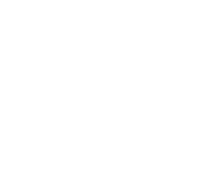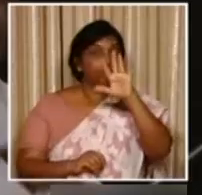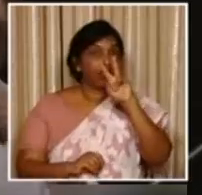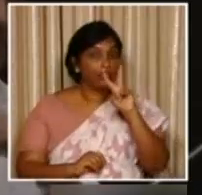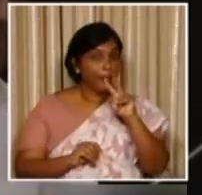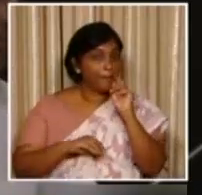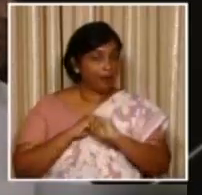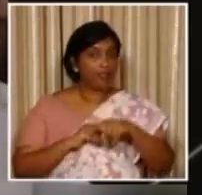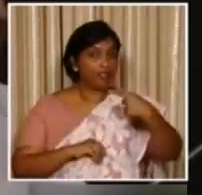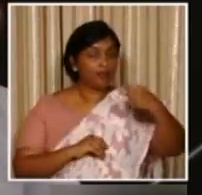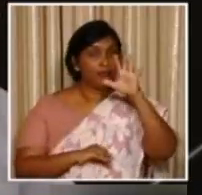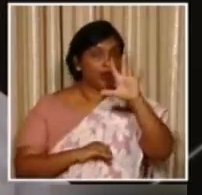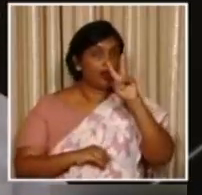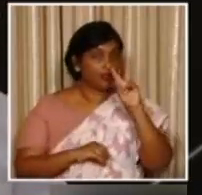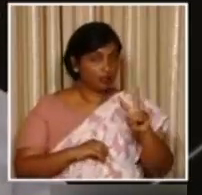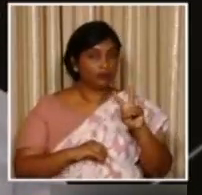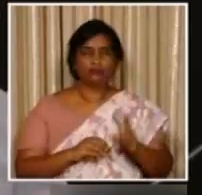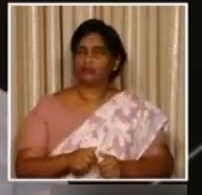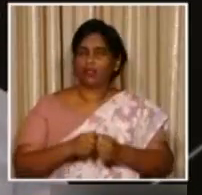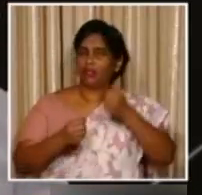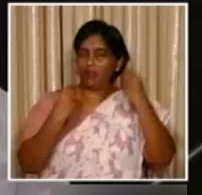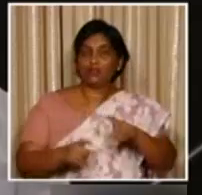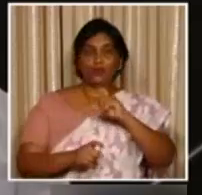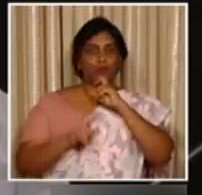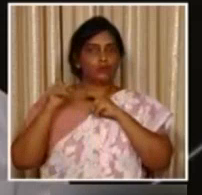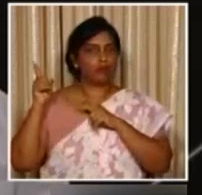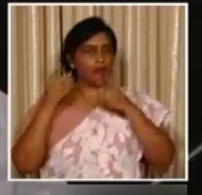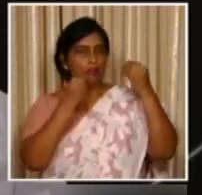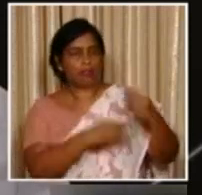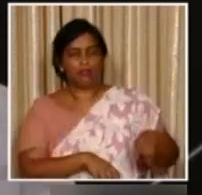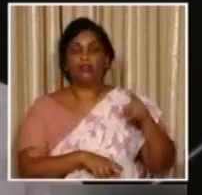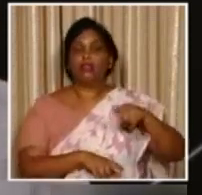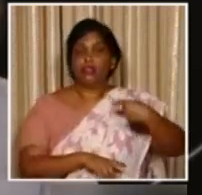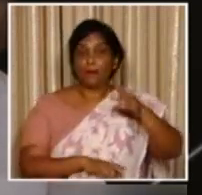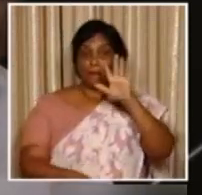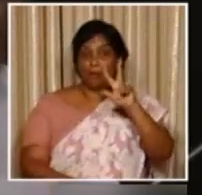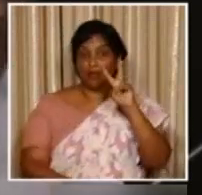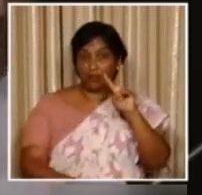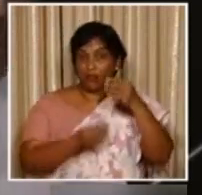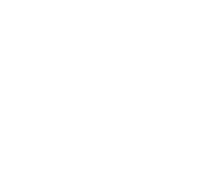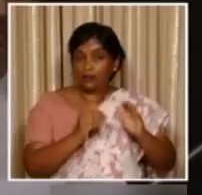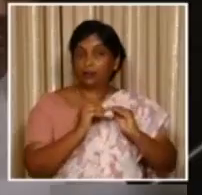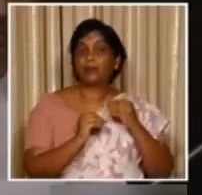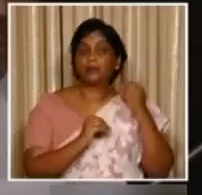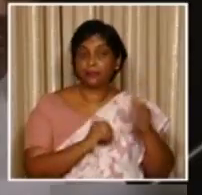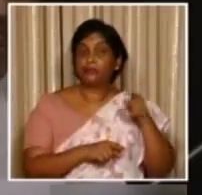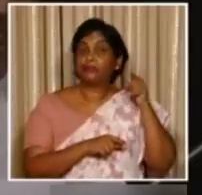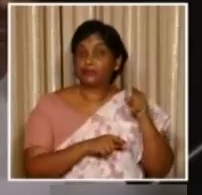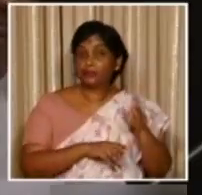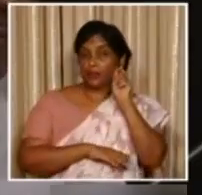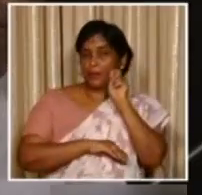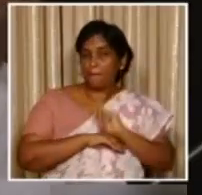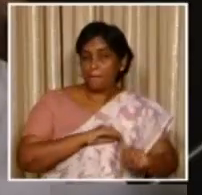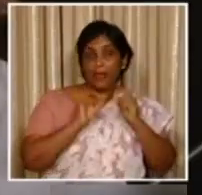කුමන්ත්‍රණය දවස් 52 කුමන්ත්‍රණය අසාර්ථක වුණ අධිකරණයේ ඉදිරියේ ඒ දවස් 52 කුමන්ත්‍රණය අසාර්ථක වුණාට පස්සේ මේගොල්ලෝ ප්ලෑන්